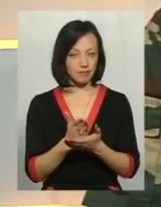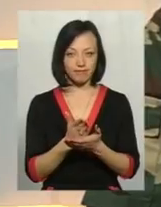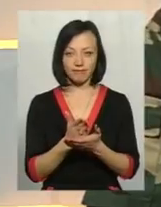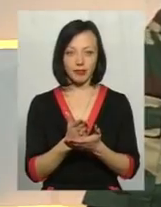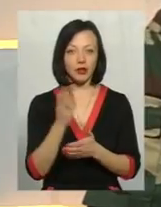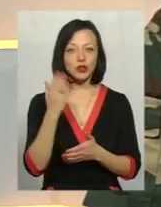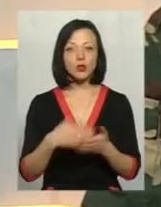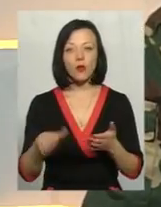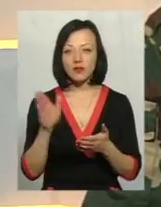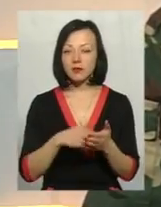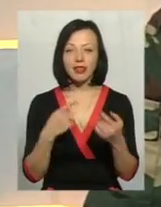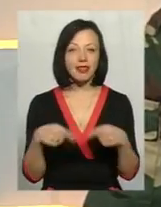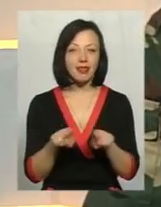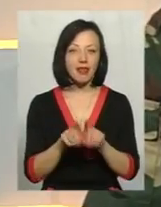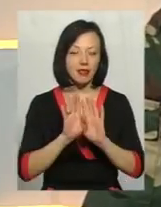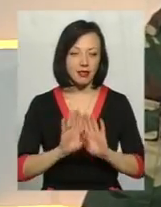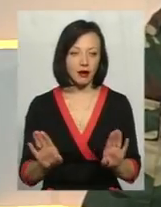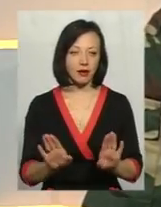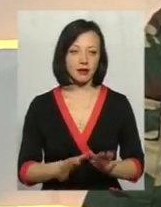зовсім не так.